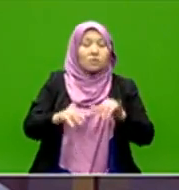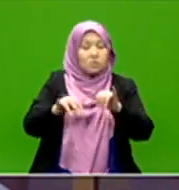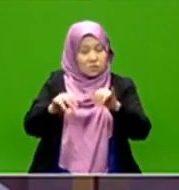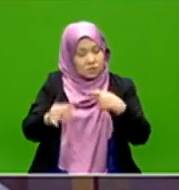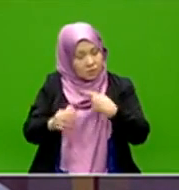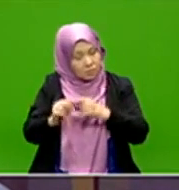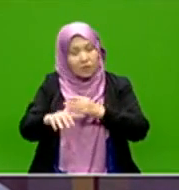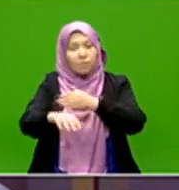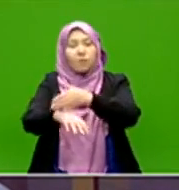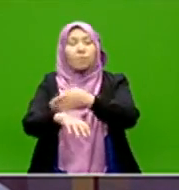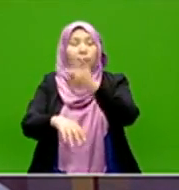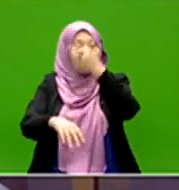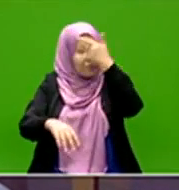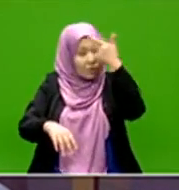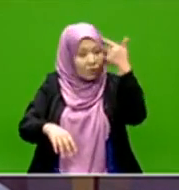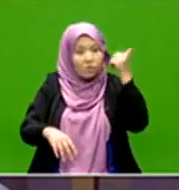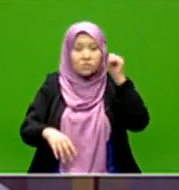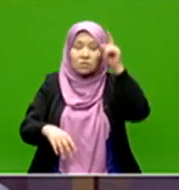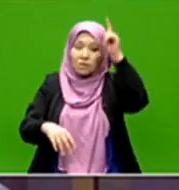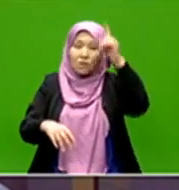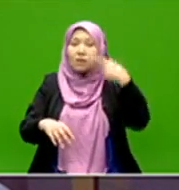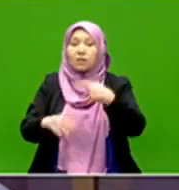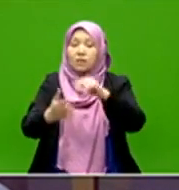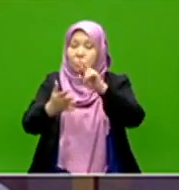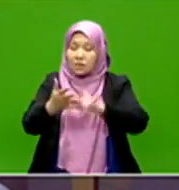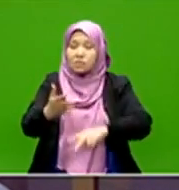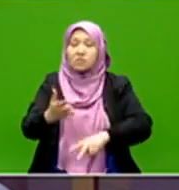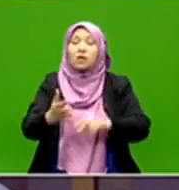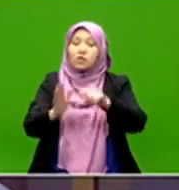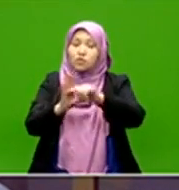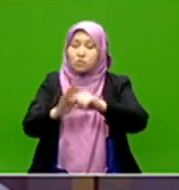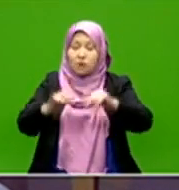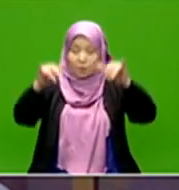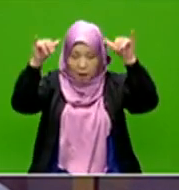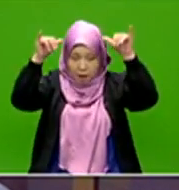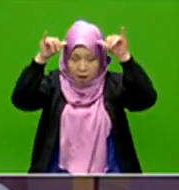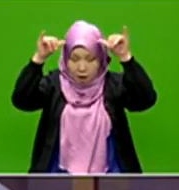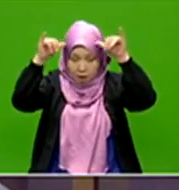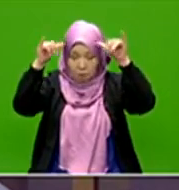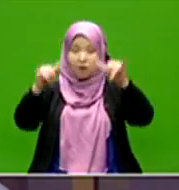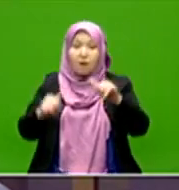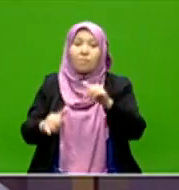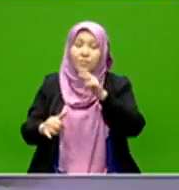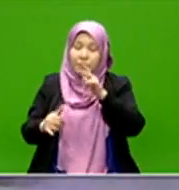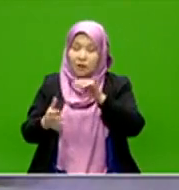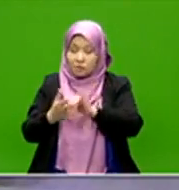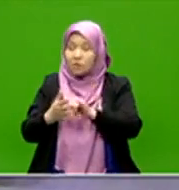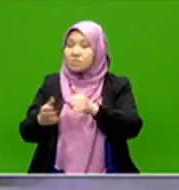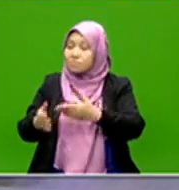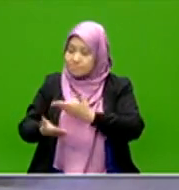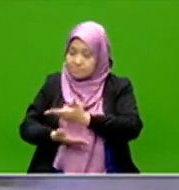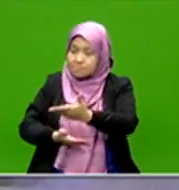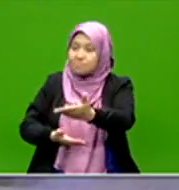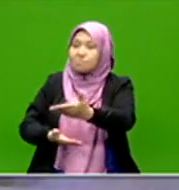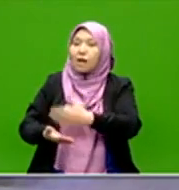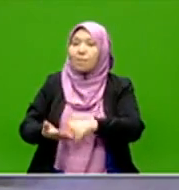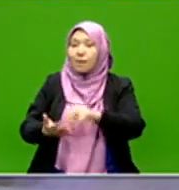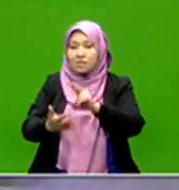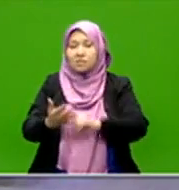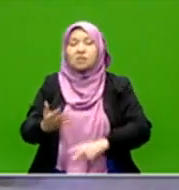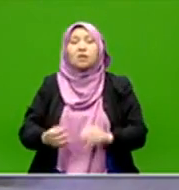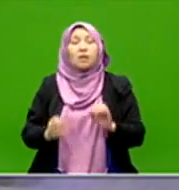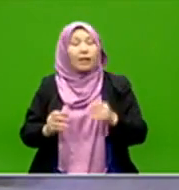berkorban kerana Allah. Kita baca dahulu ayat surah Al-Baqarah ayat 127 hingga 129 bersama Baik. Ustaz. Terima kasih kepada Ustaz